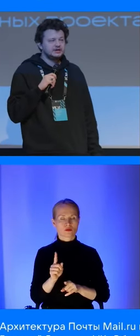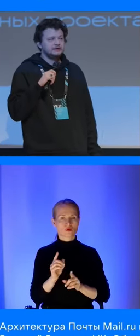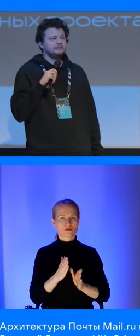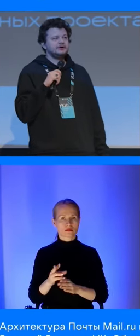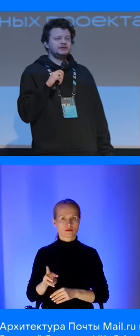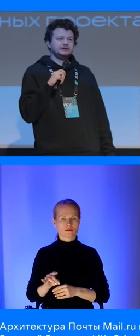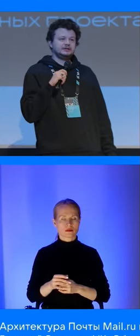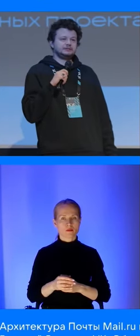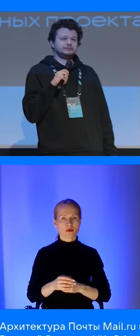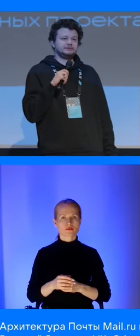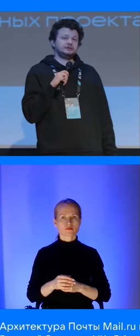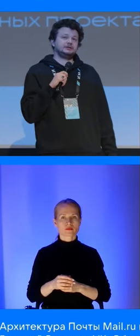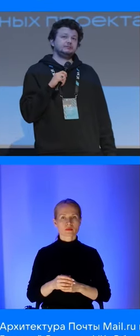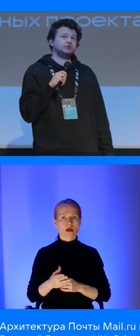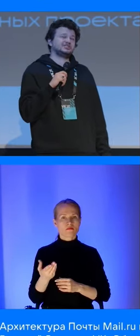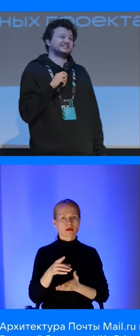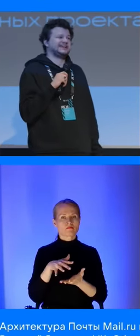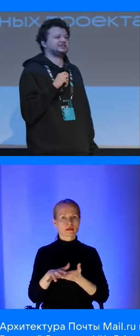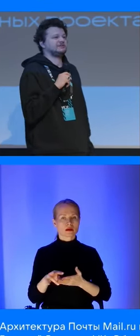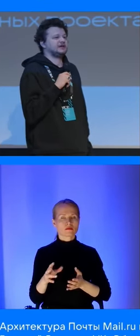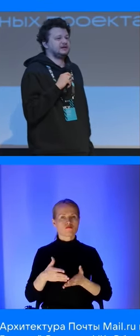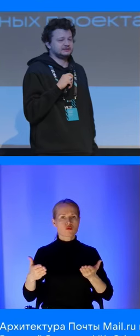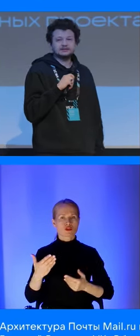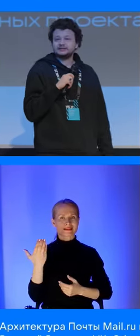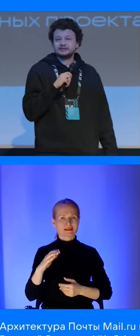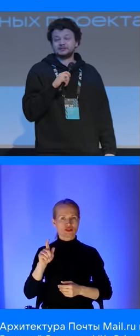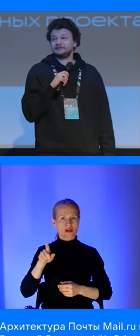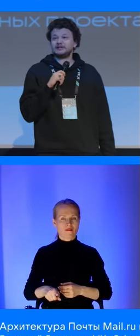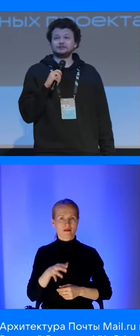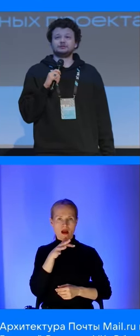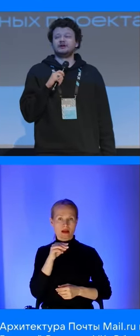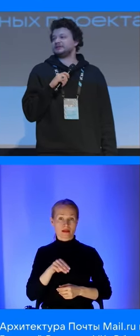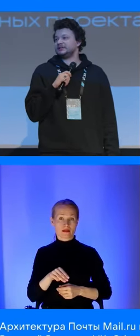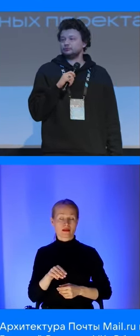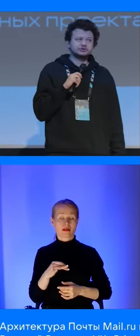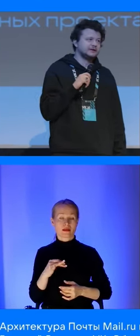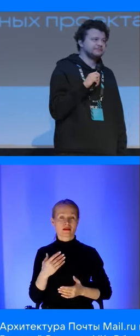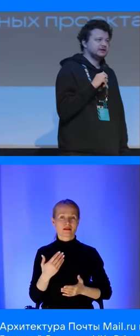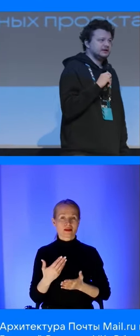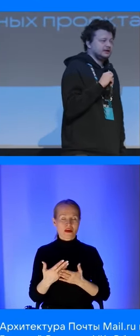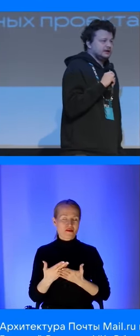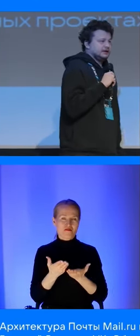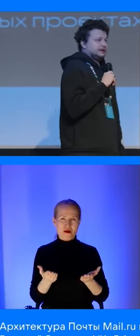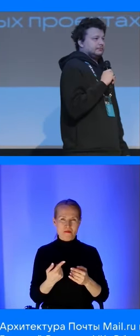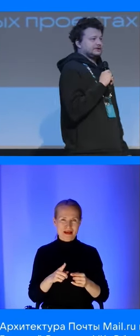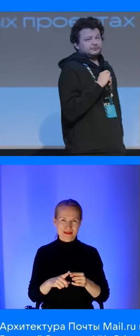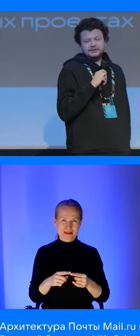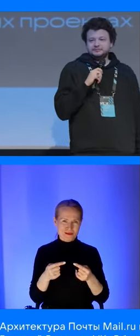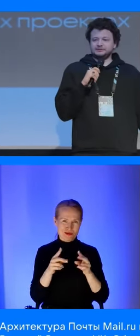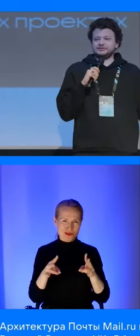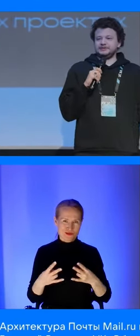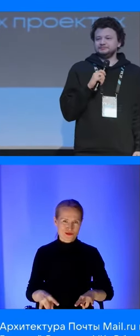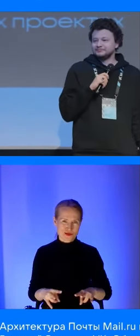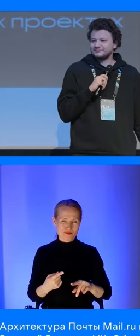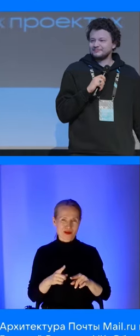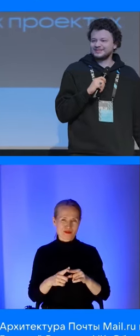системы. Мы потратили больше 100 человек лет, и есть большая вероятность, что вам это не нужно, поэтому берите